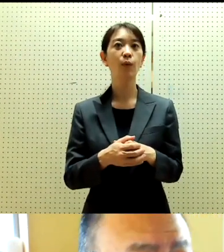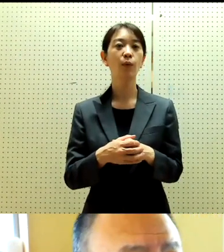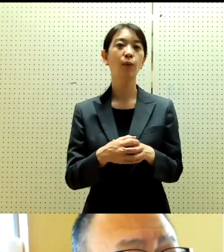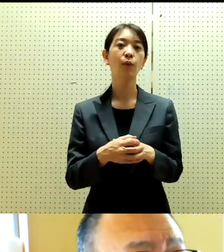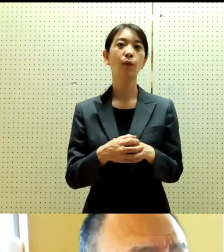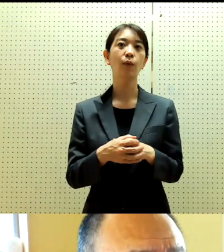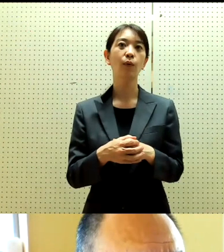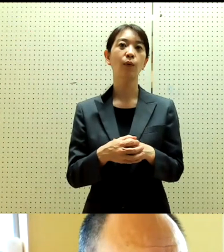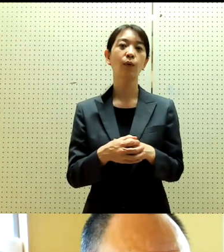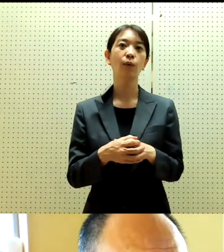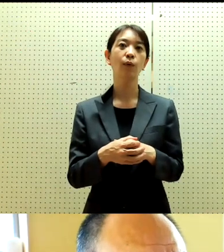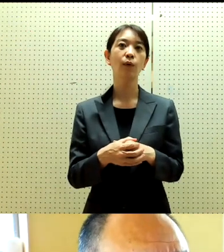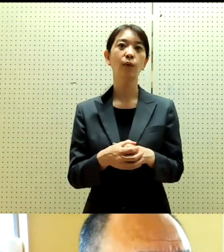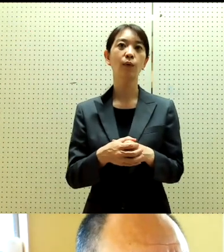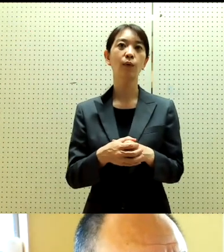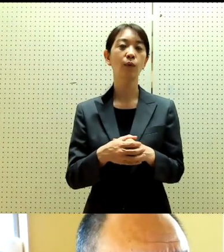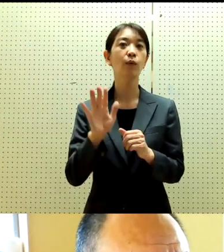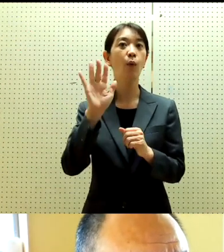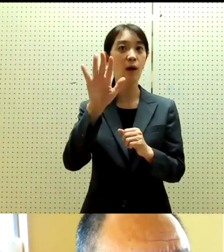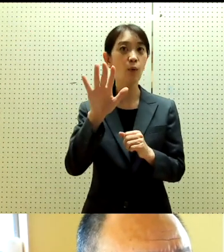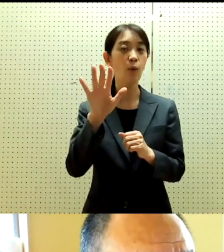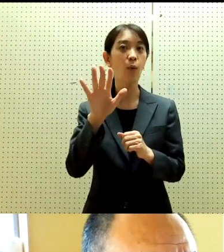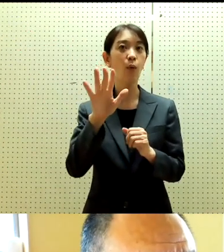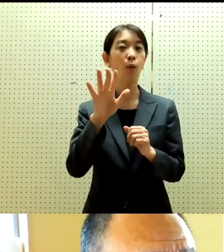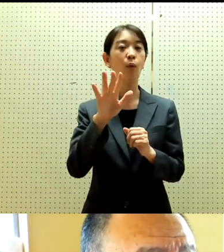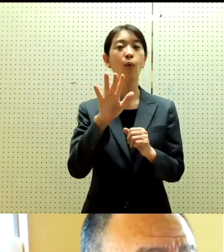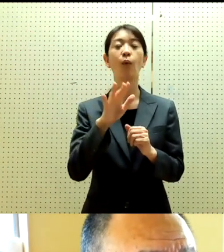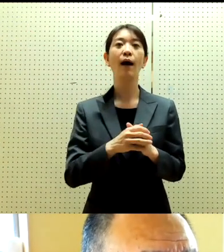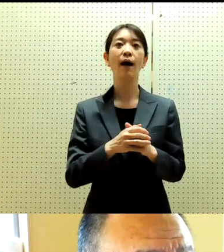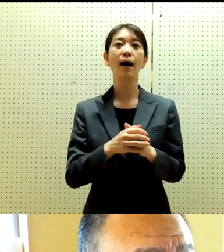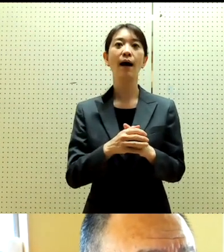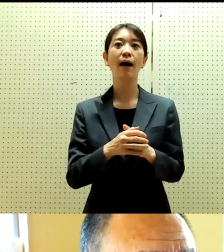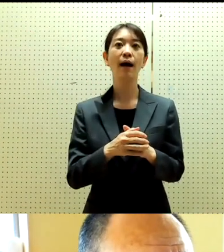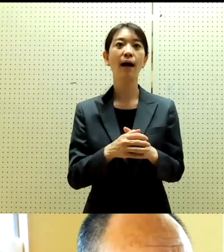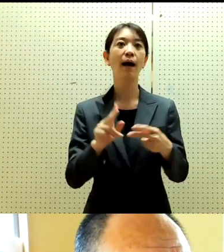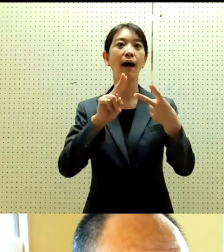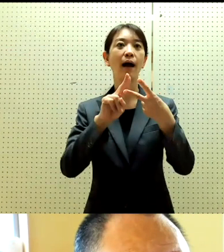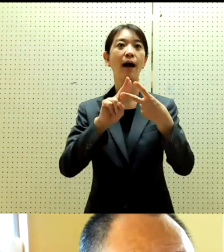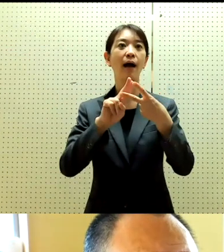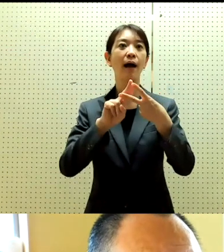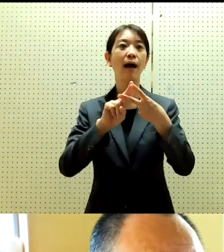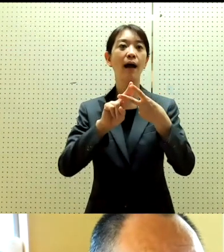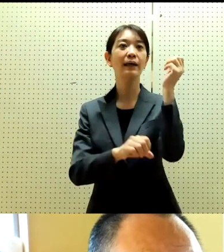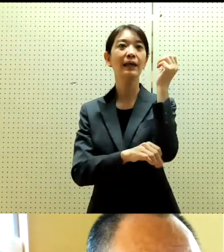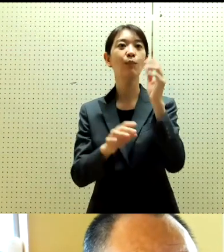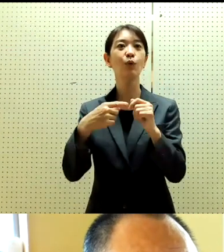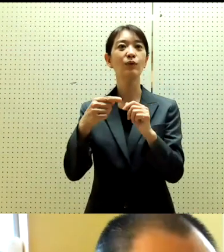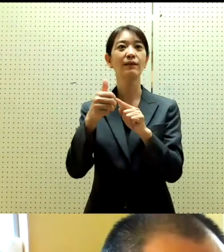ね、お話をできればと思います。で、一旦ですね、井本先生に、司会を渡しいたします。は